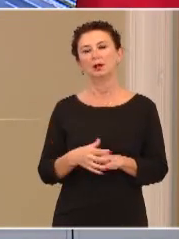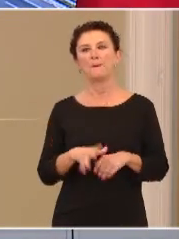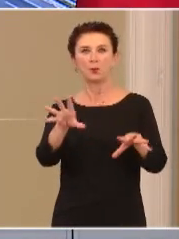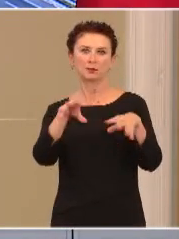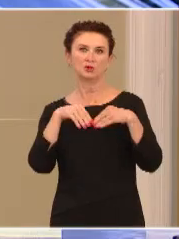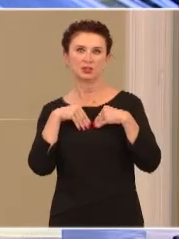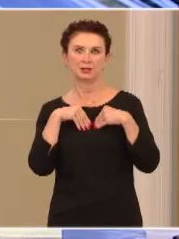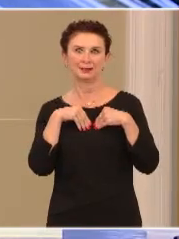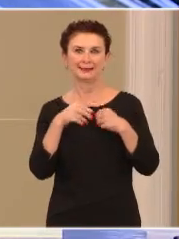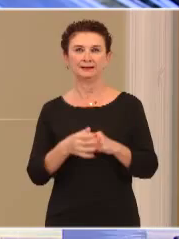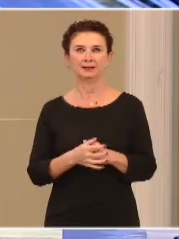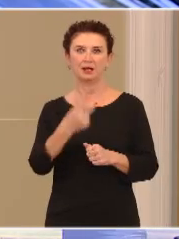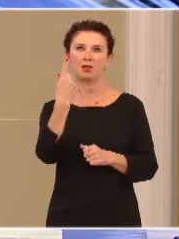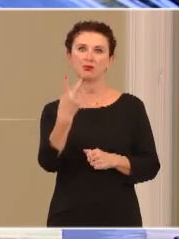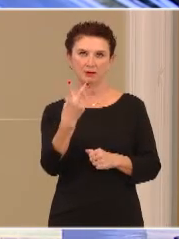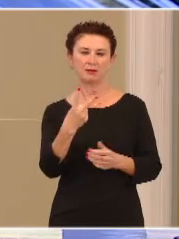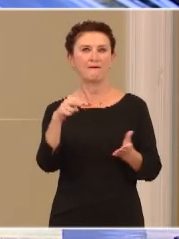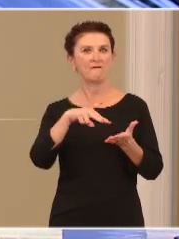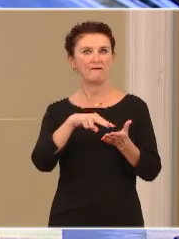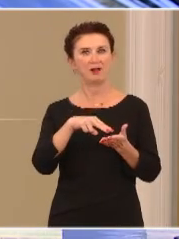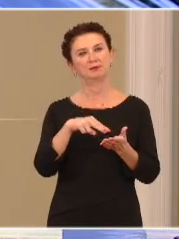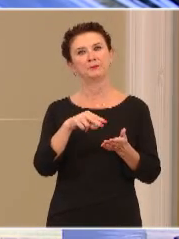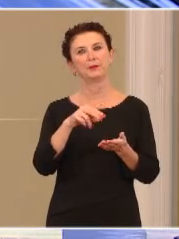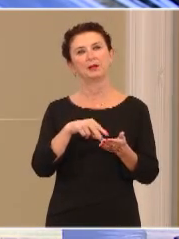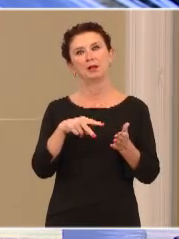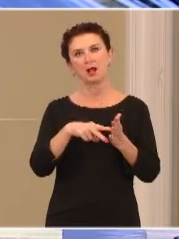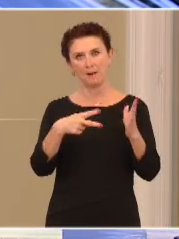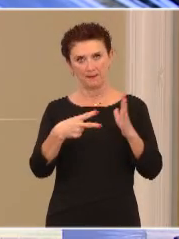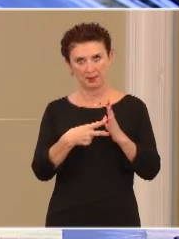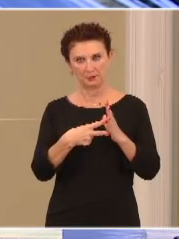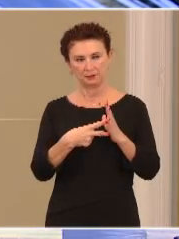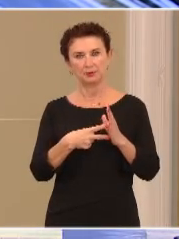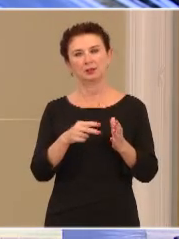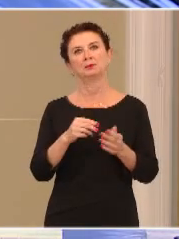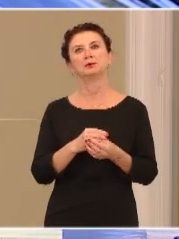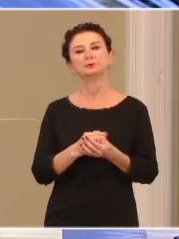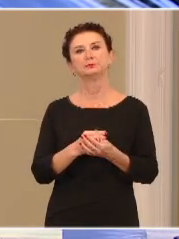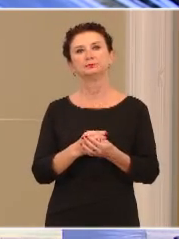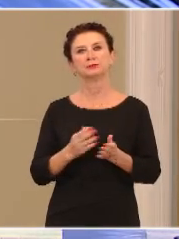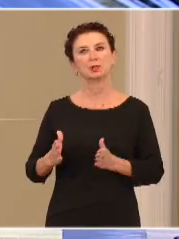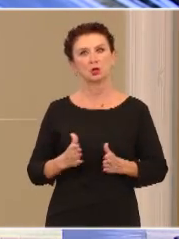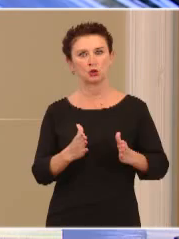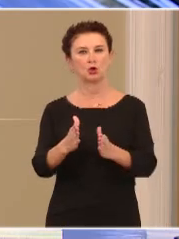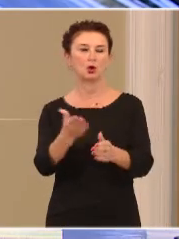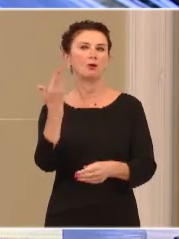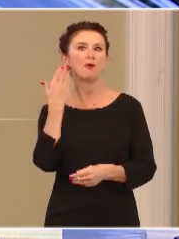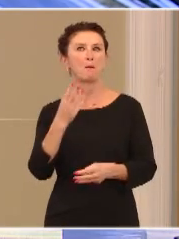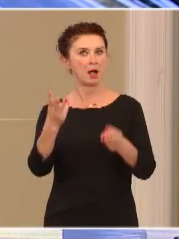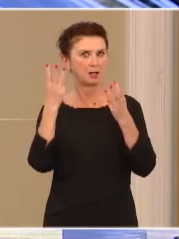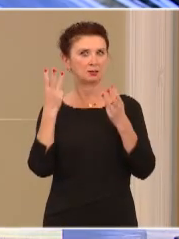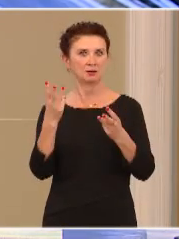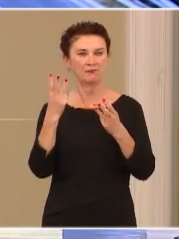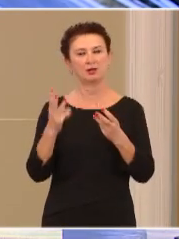przyjęte dwa programy drogowe, niezwykle ważne z punktu widzenia infrastruktury w